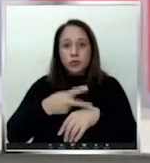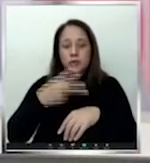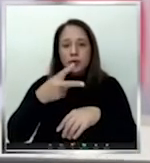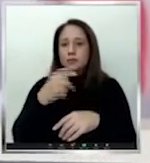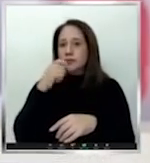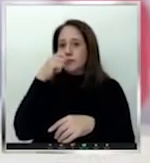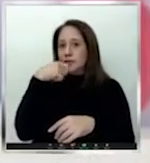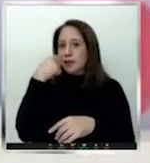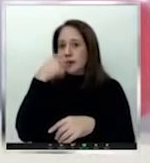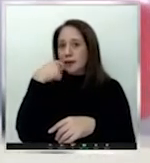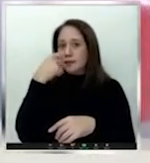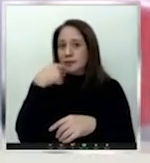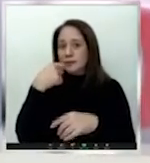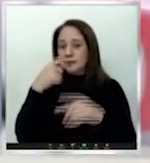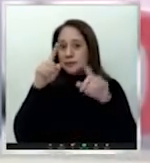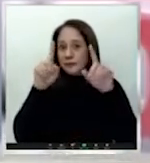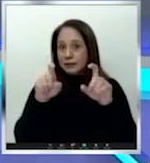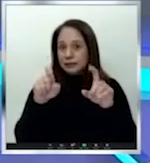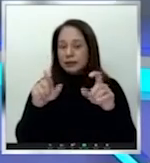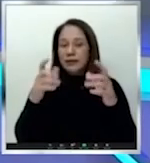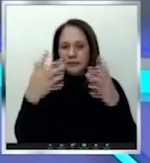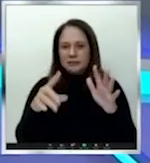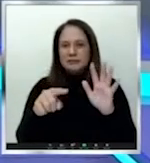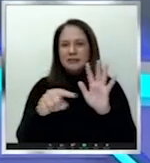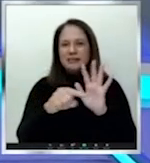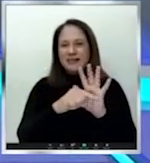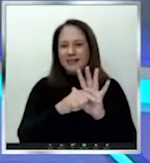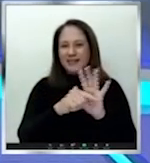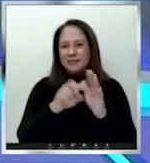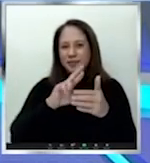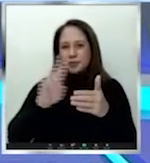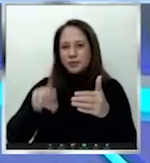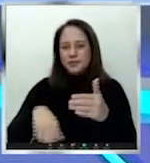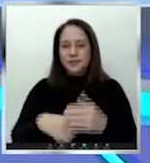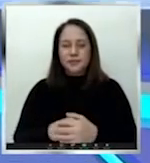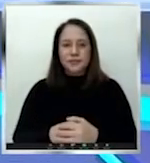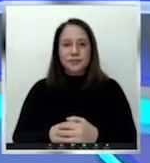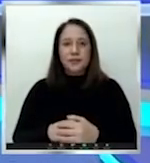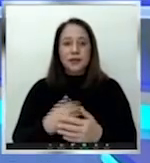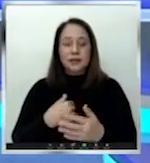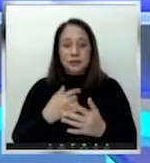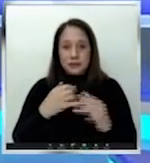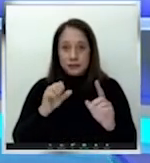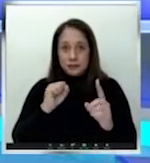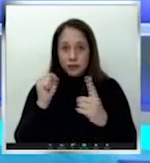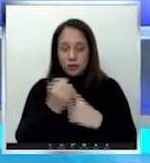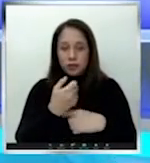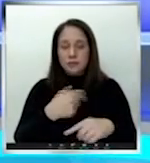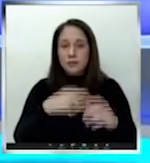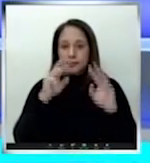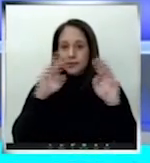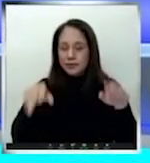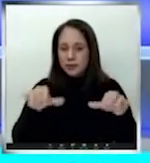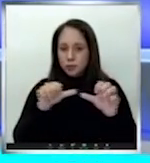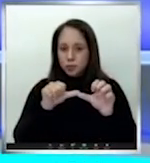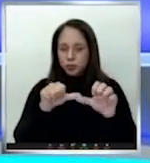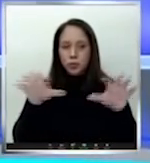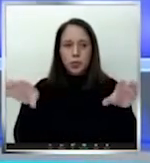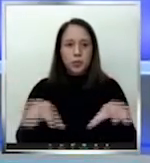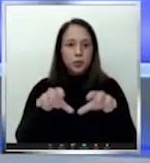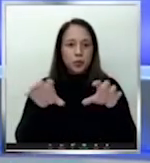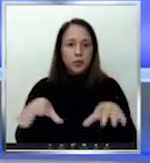ang Pangulo at parehong negatibo ang resulta. Sa kabila ng kanyang kondisyon, tiniyak ng palasyo na tuloy pa rin sa trabaho ang